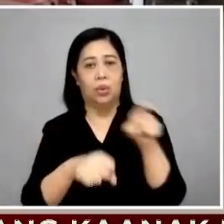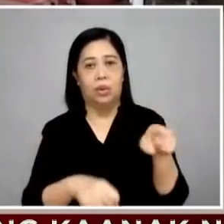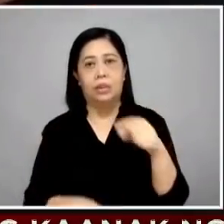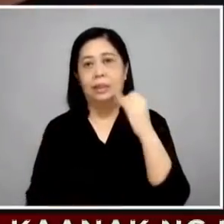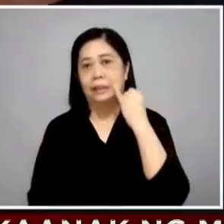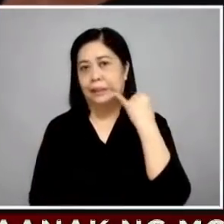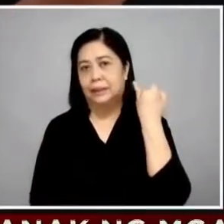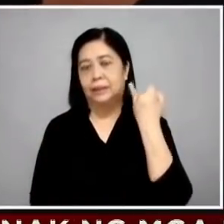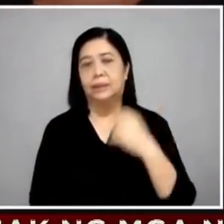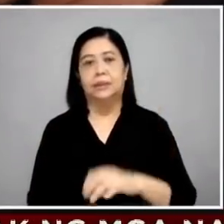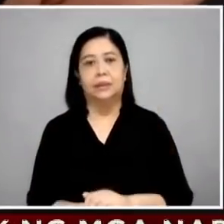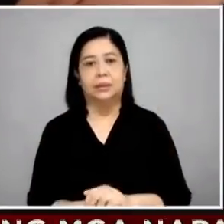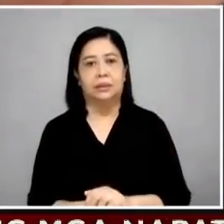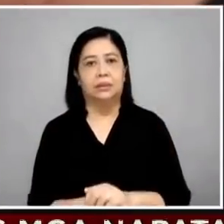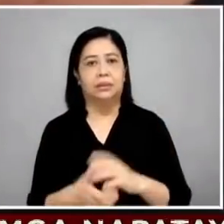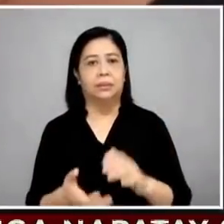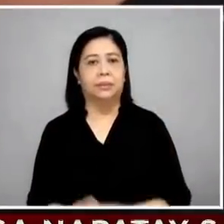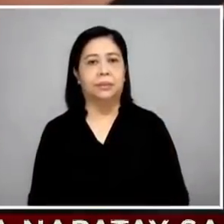Jeneline.